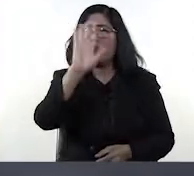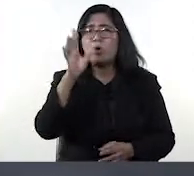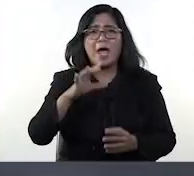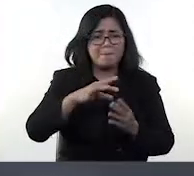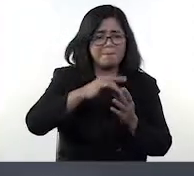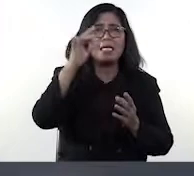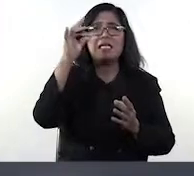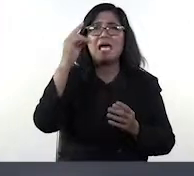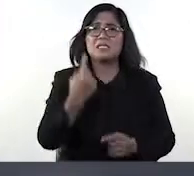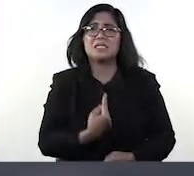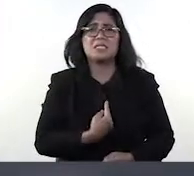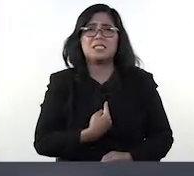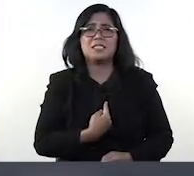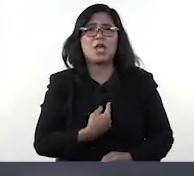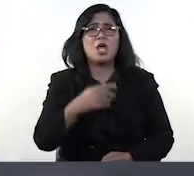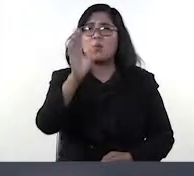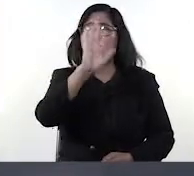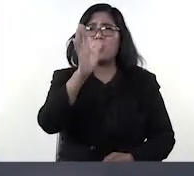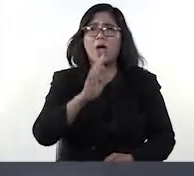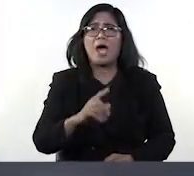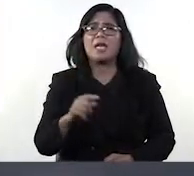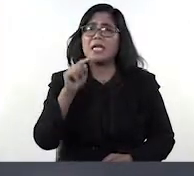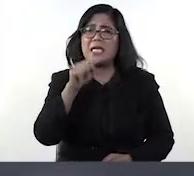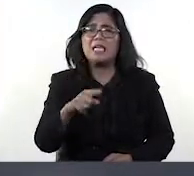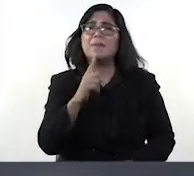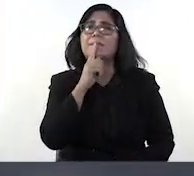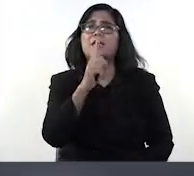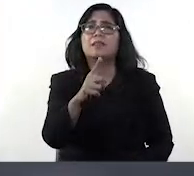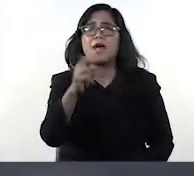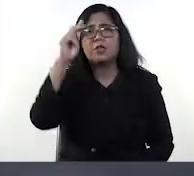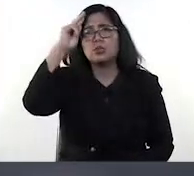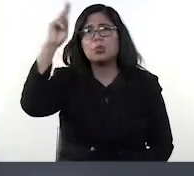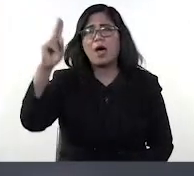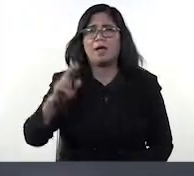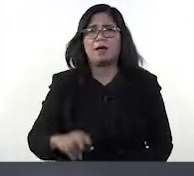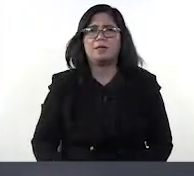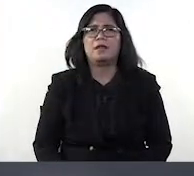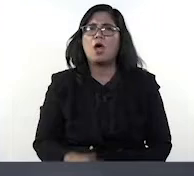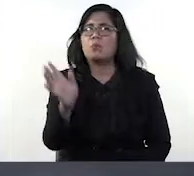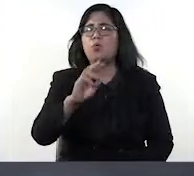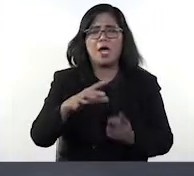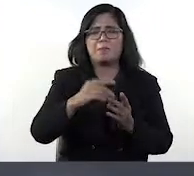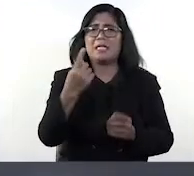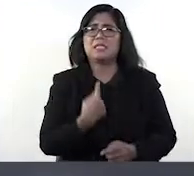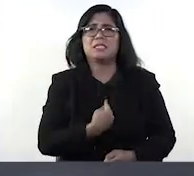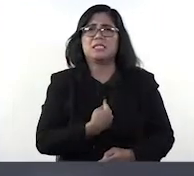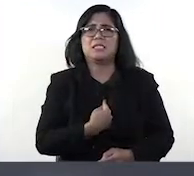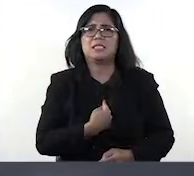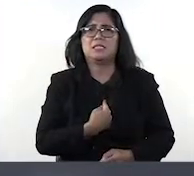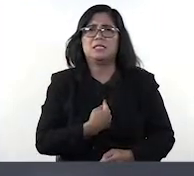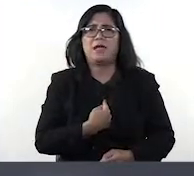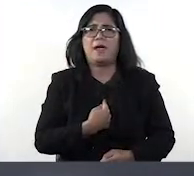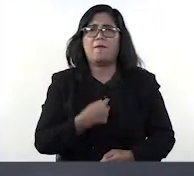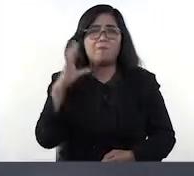Bukan Pilihan di resto kecuali.com minum chord Hai sehat sudah mengerti